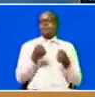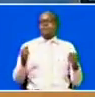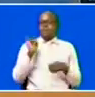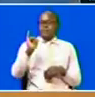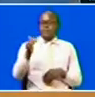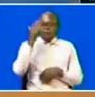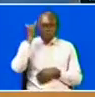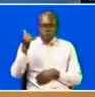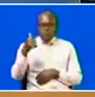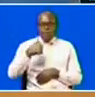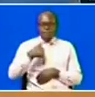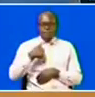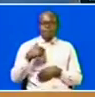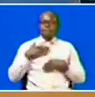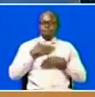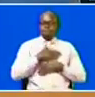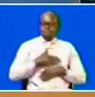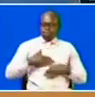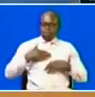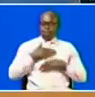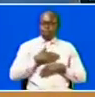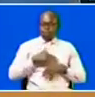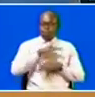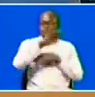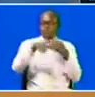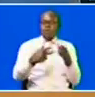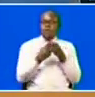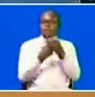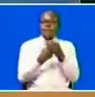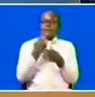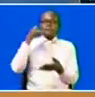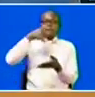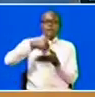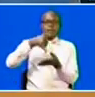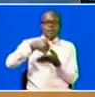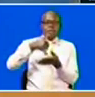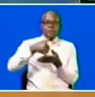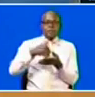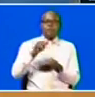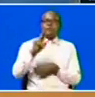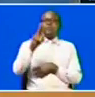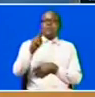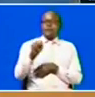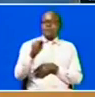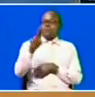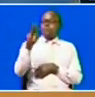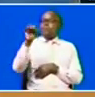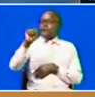is why I was expressing my appreciation for all the partners, including the US government, who have